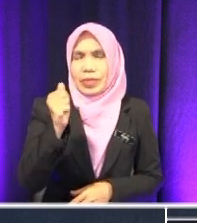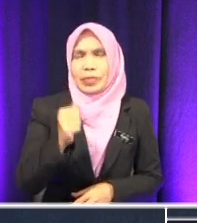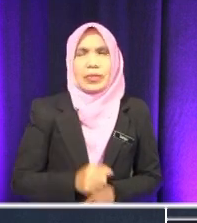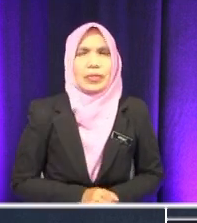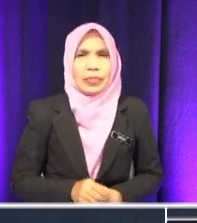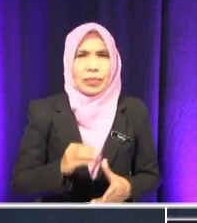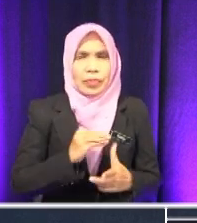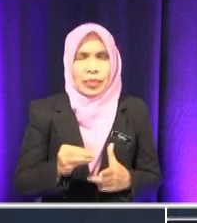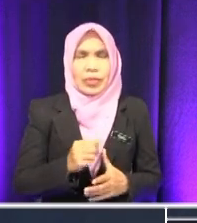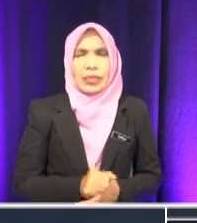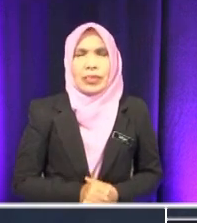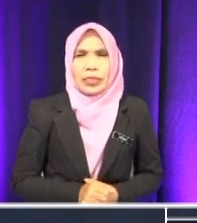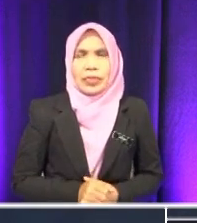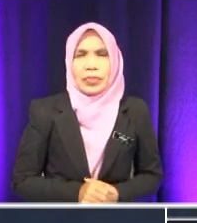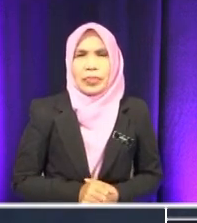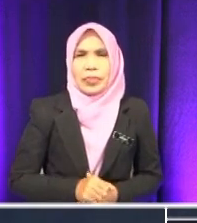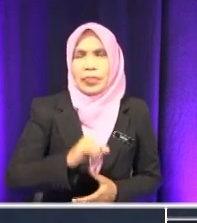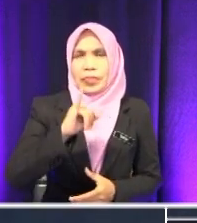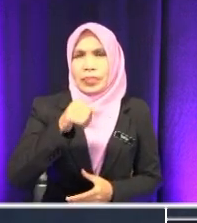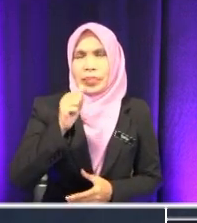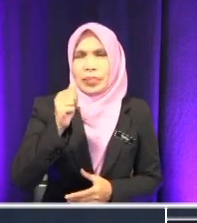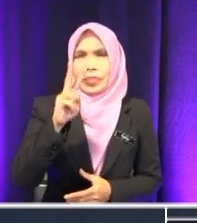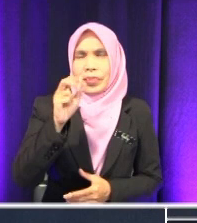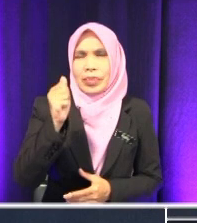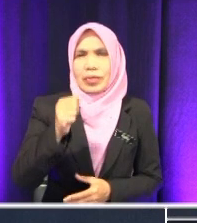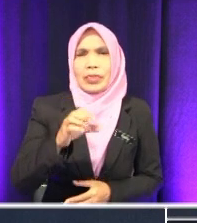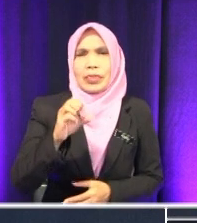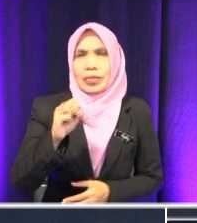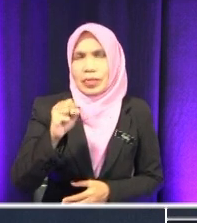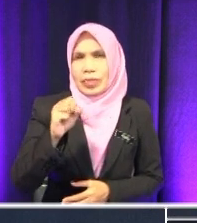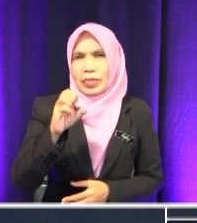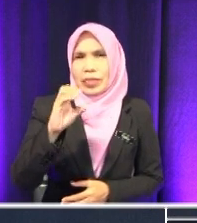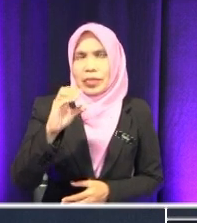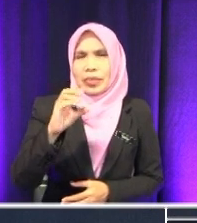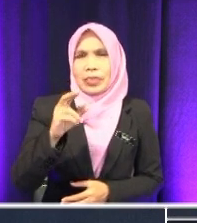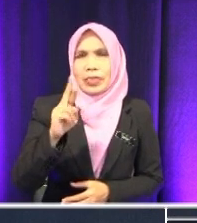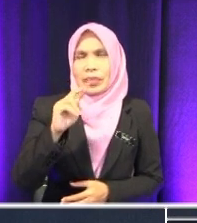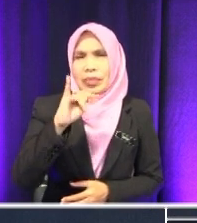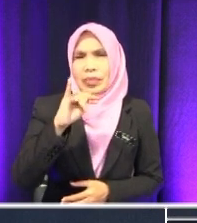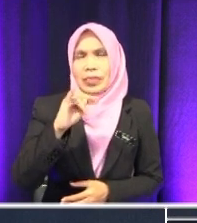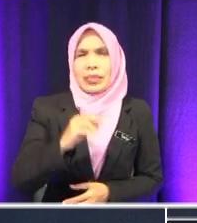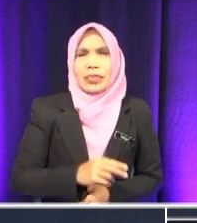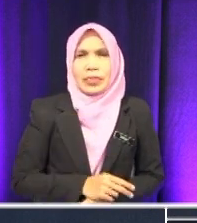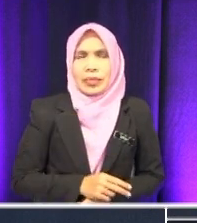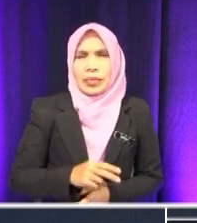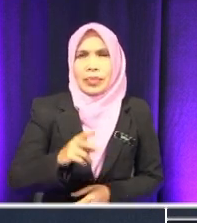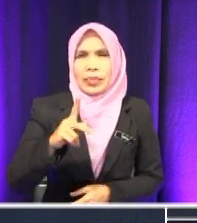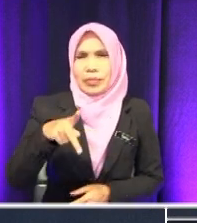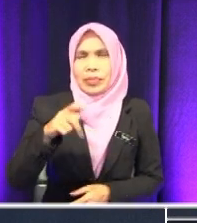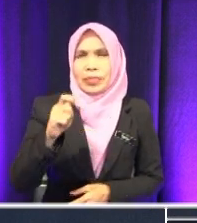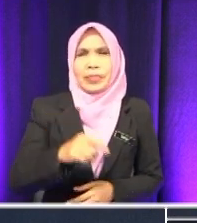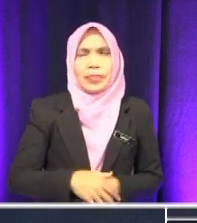ataupun sama juga membuka penggalan drama yang akan menjawab sebagai nombo tetapi